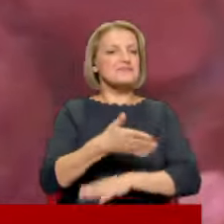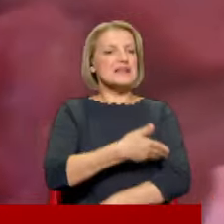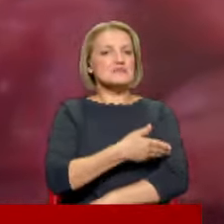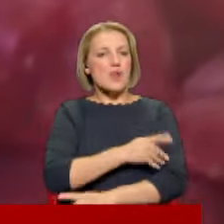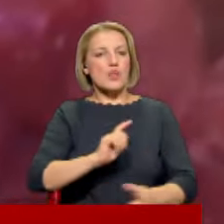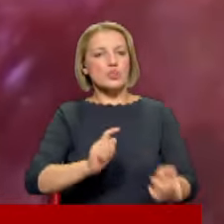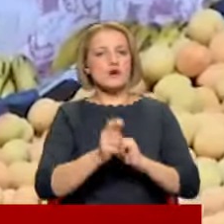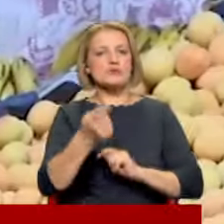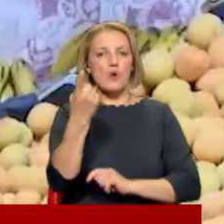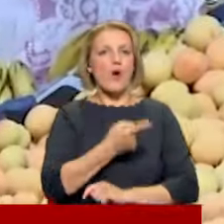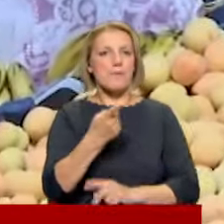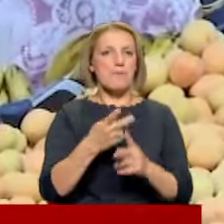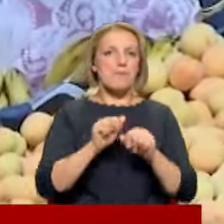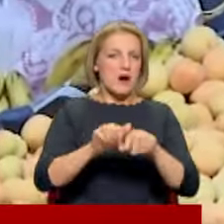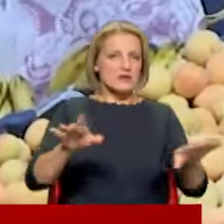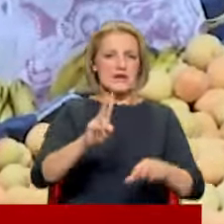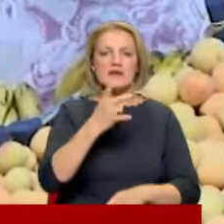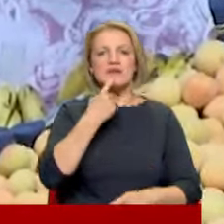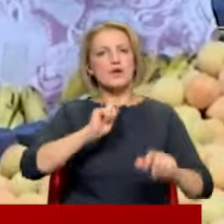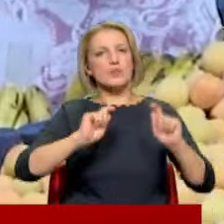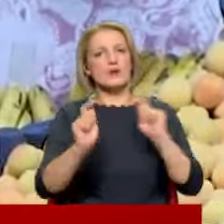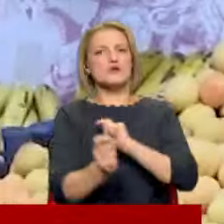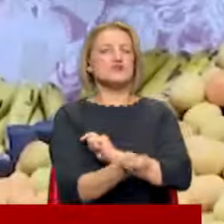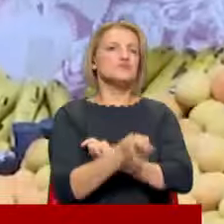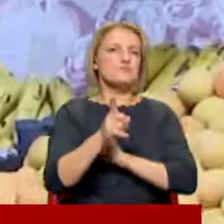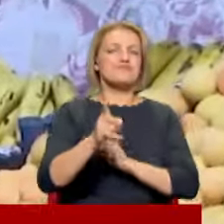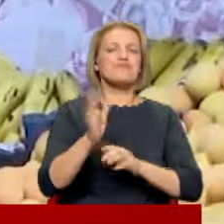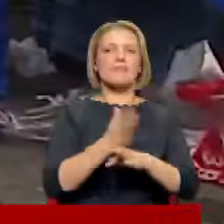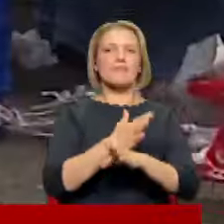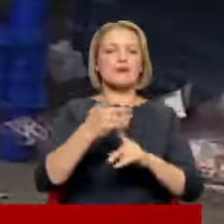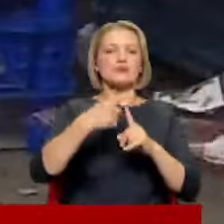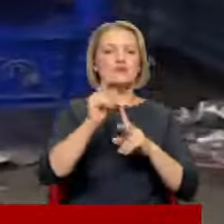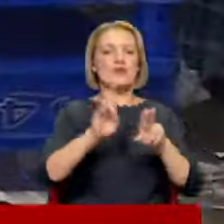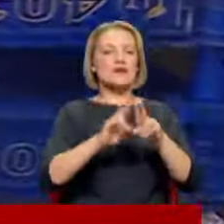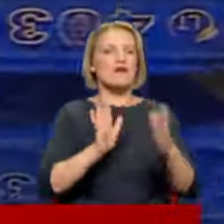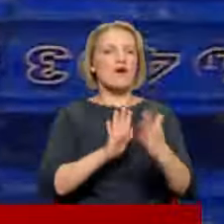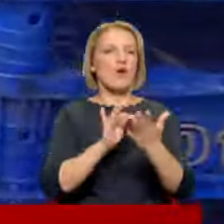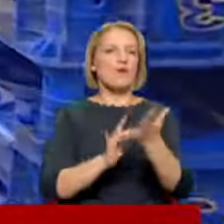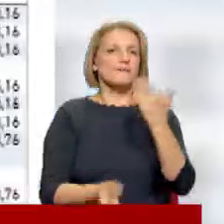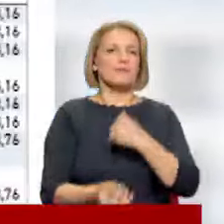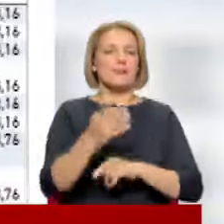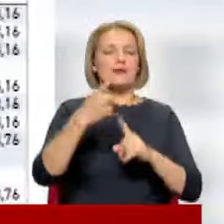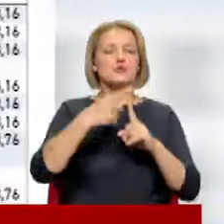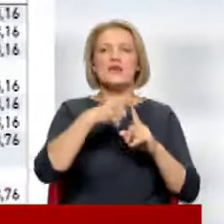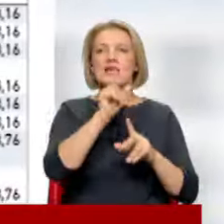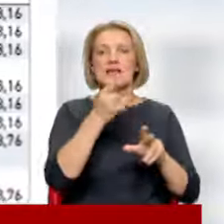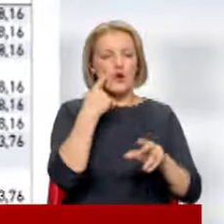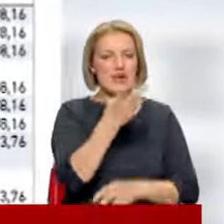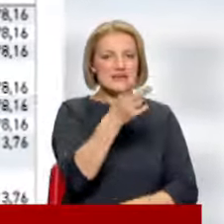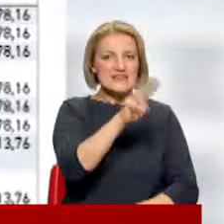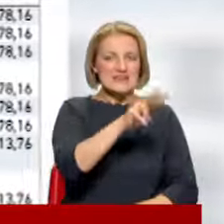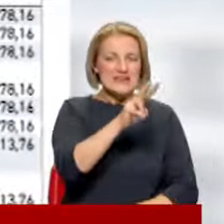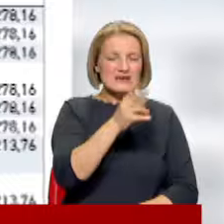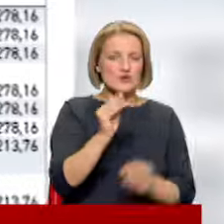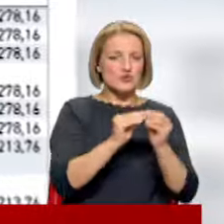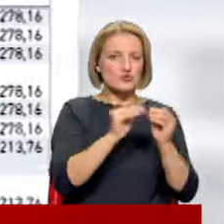hizmetlerdeki değişim oranı paylaşılınca 2 yıllık değişimde çoğu ürünün TÜİK'teki karşılığı ortaya çıktı. TÜİK'te yumurta 2 lira 47 kuruş,